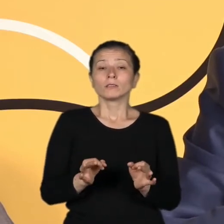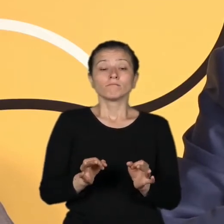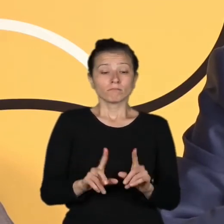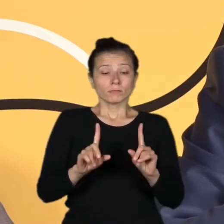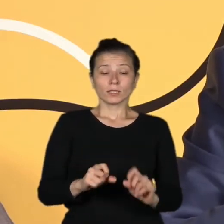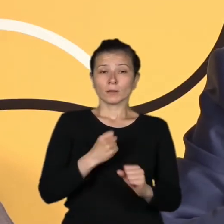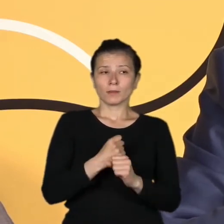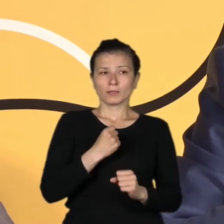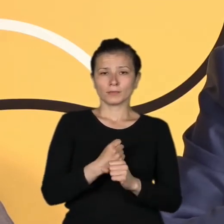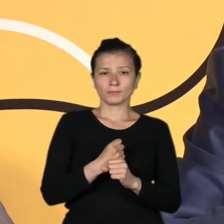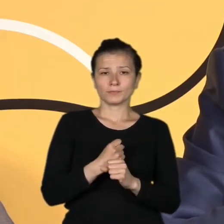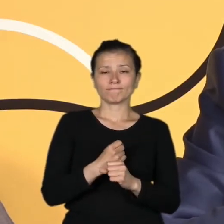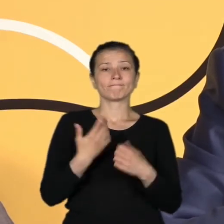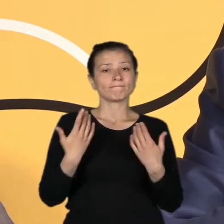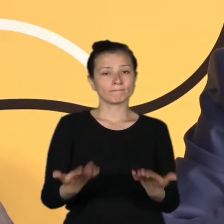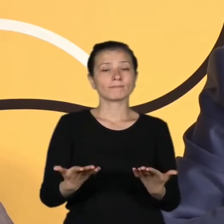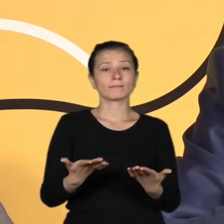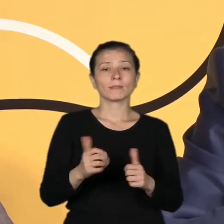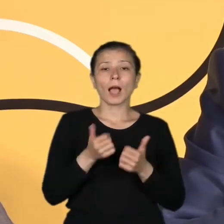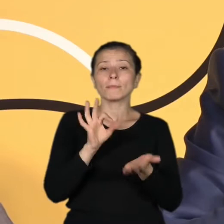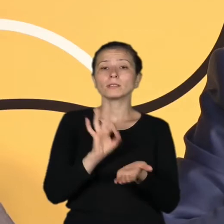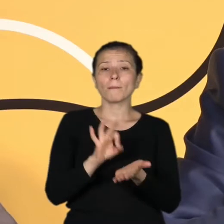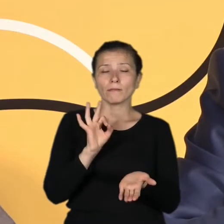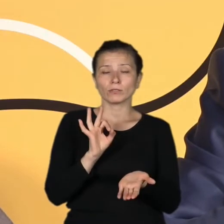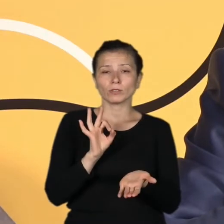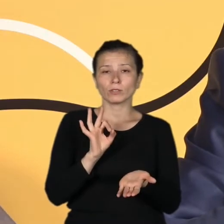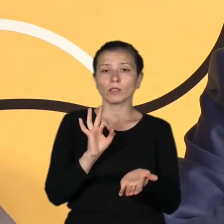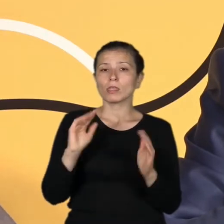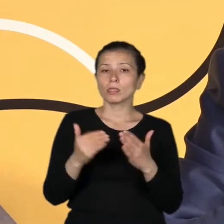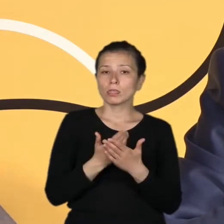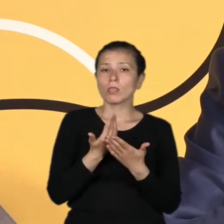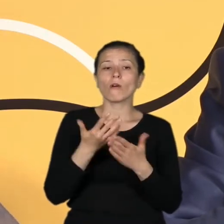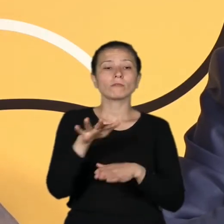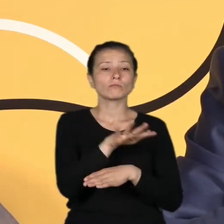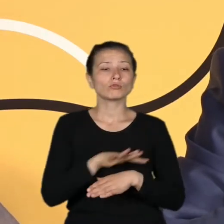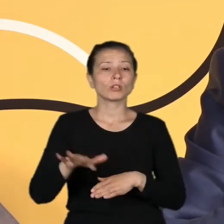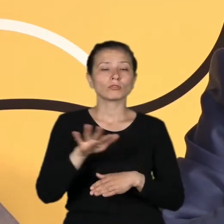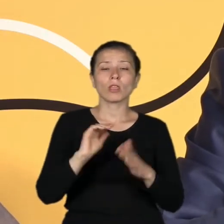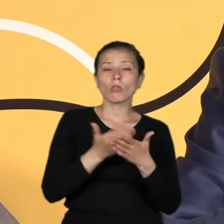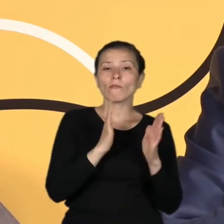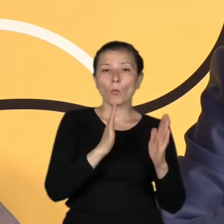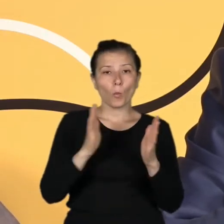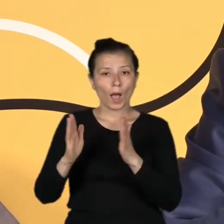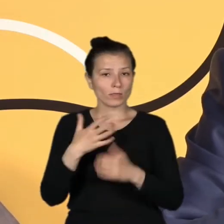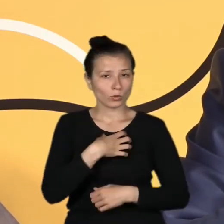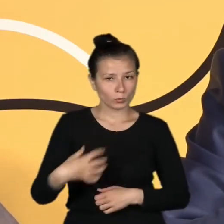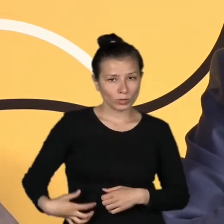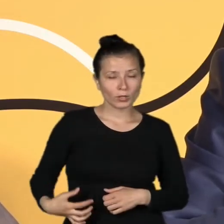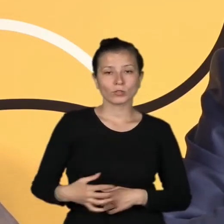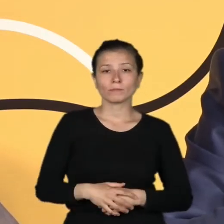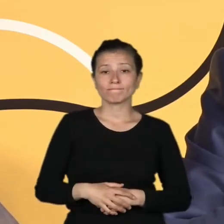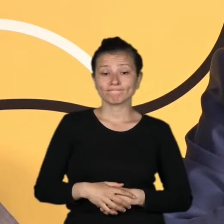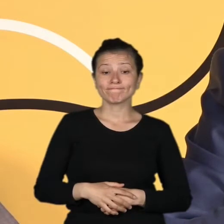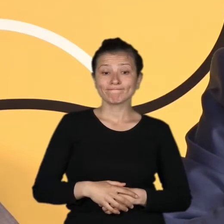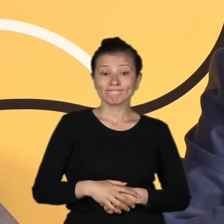rozpocząć pracę nad tym, żeby zapewnić nowe przestrzenie, nowy ład gospodarczy w